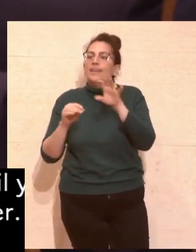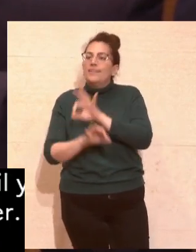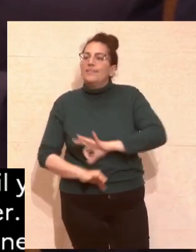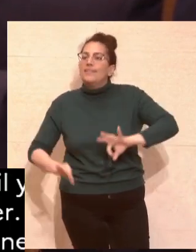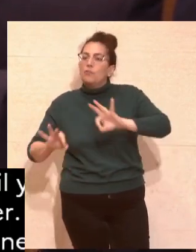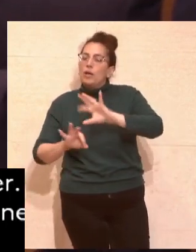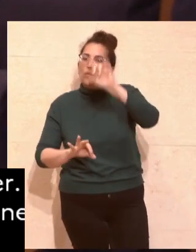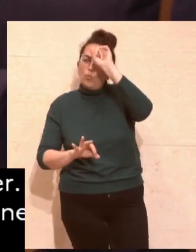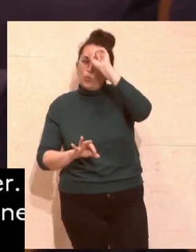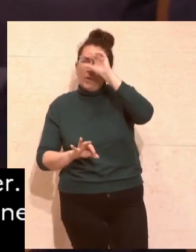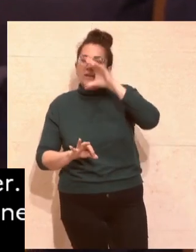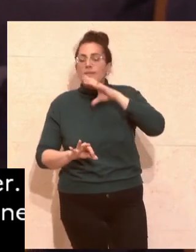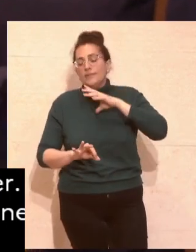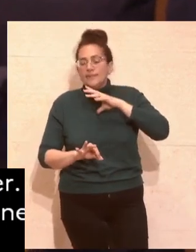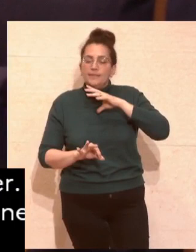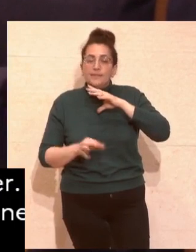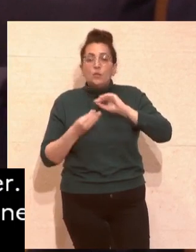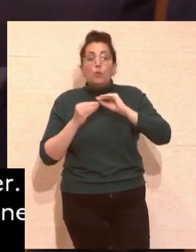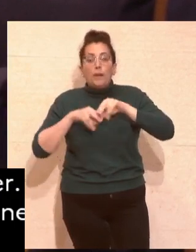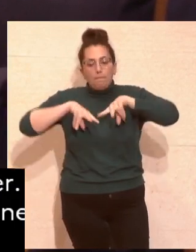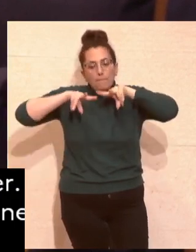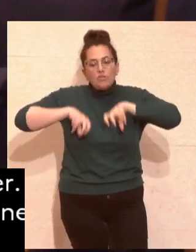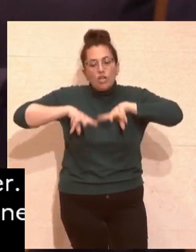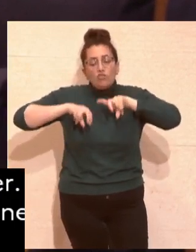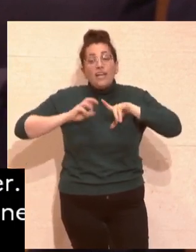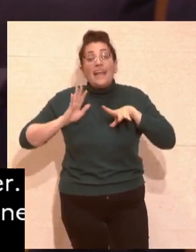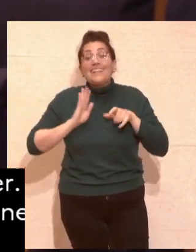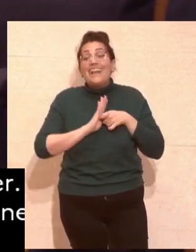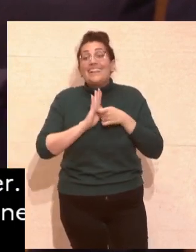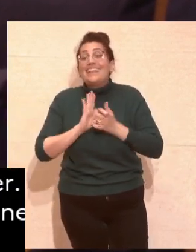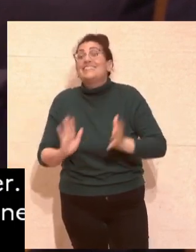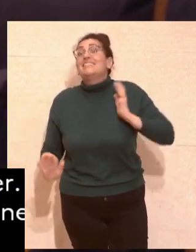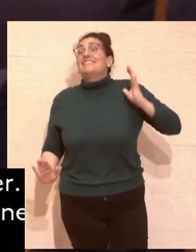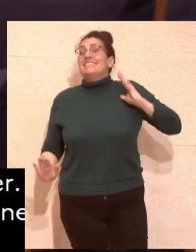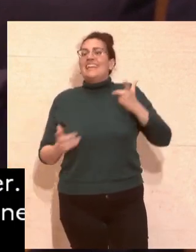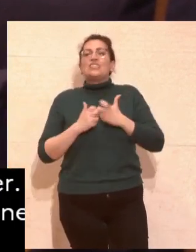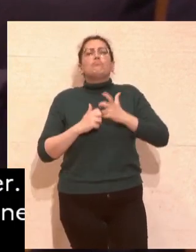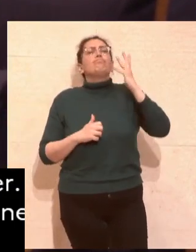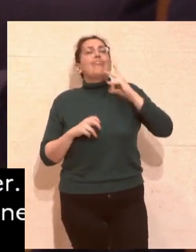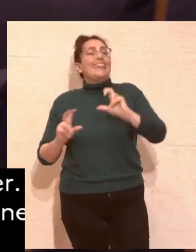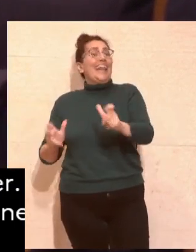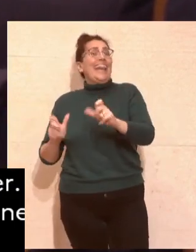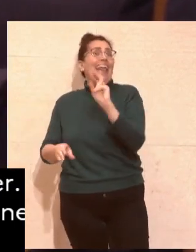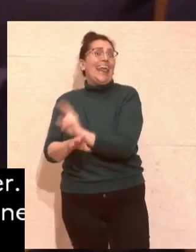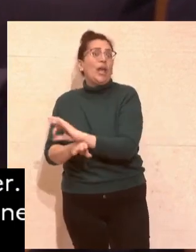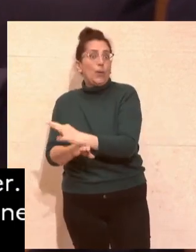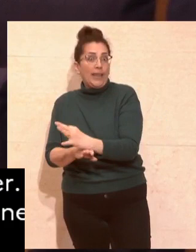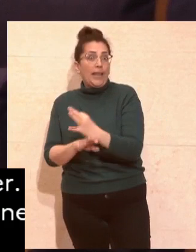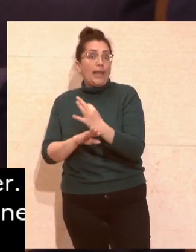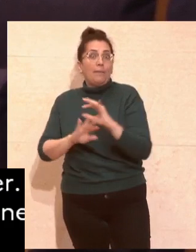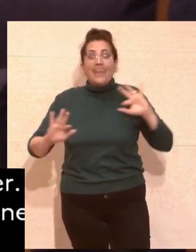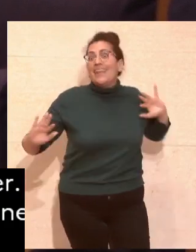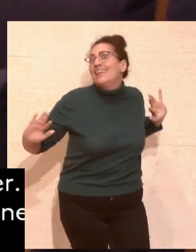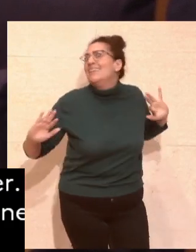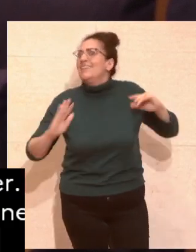études. Il y a beaucoup d'études trop anciennes où on utilisait essentiellement la télé et du coup là on ne voyait pas tellement de choses, mais les études les plus récentes où